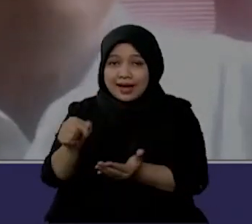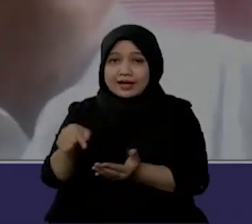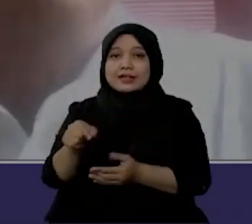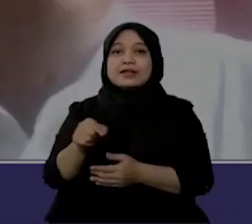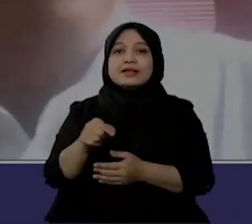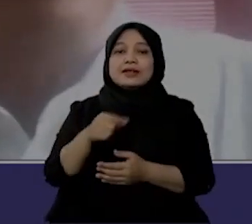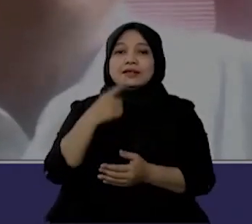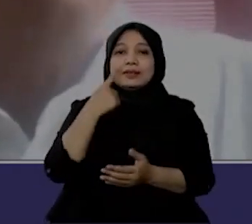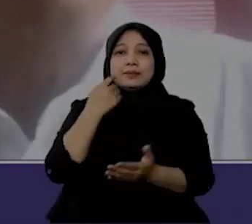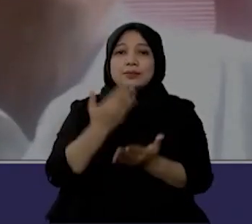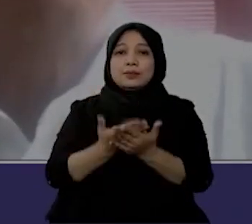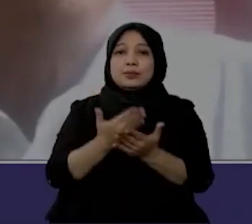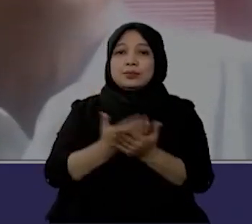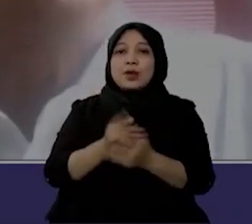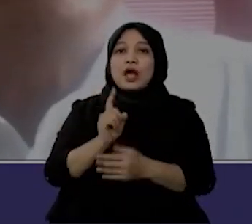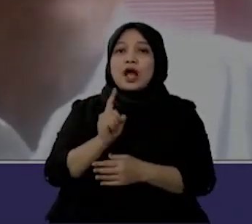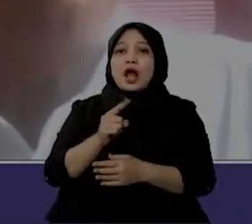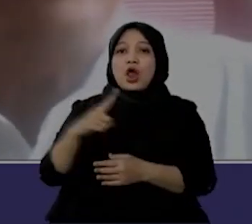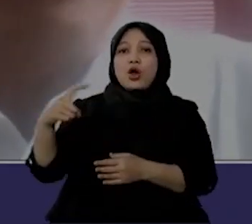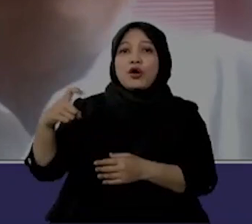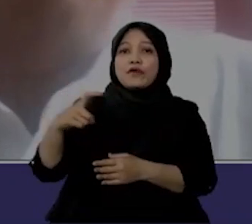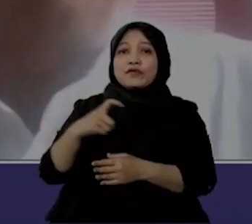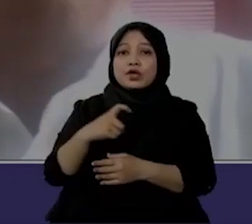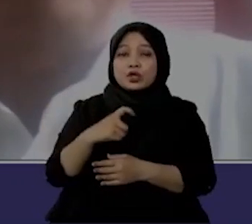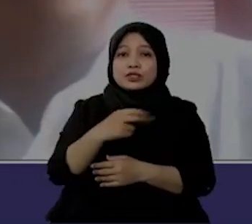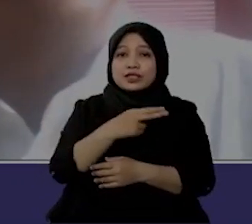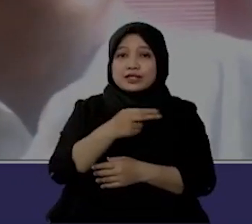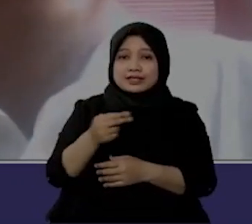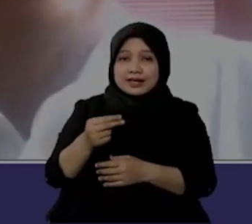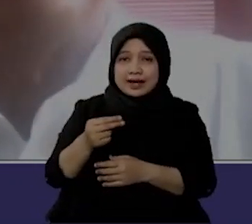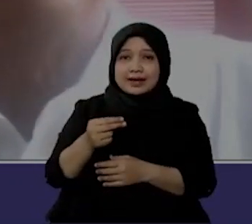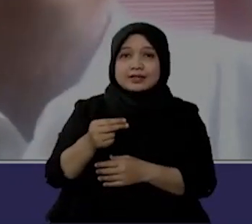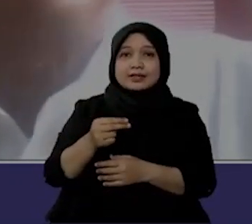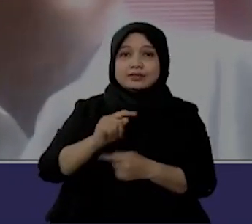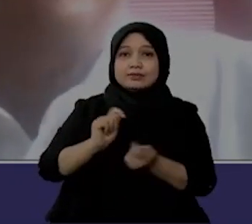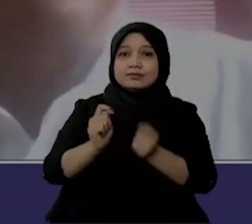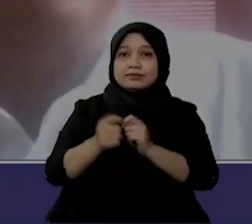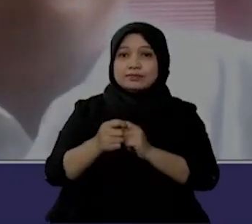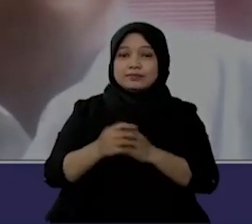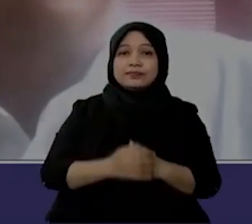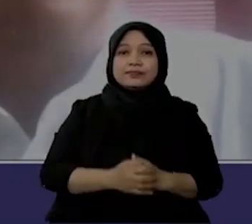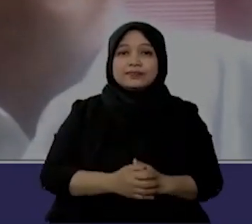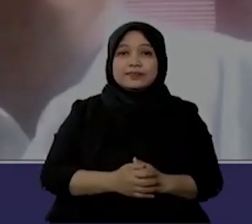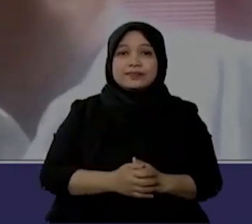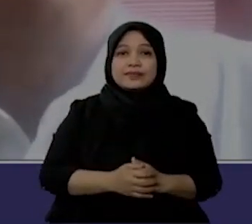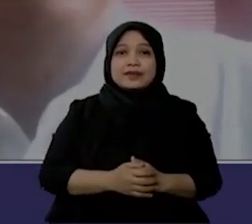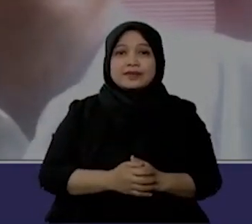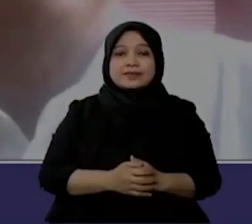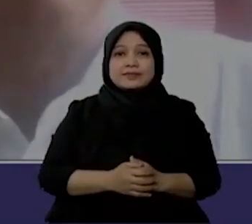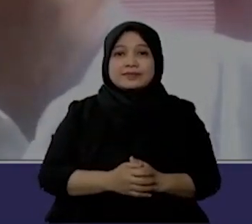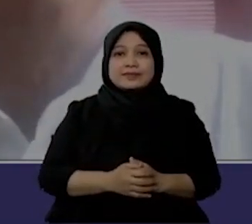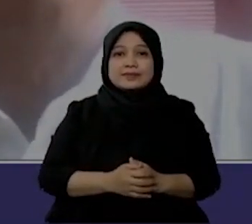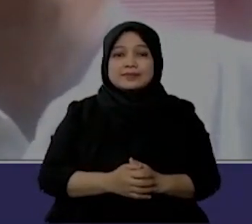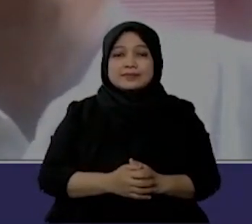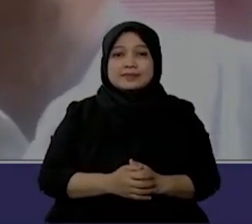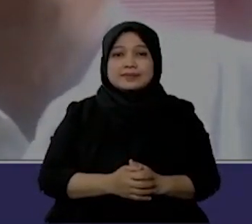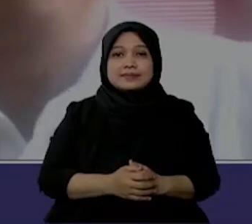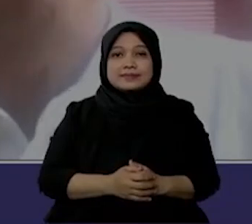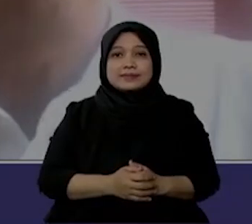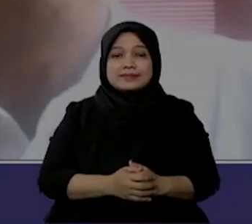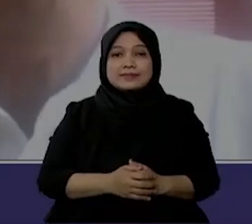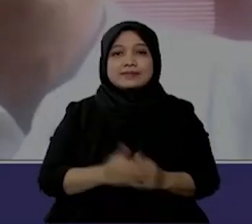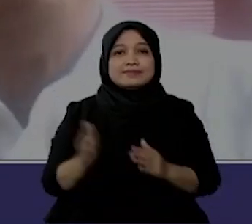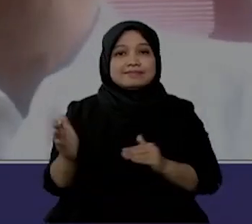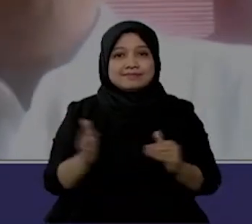Indonesia mengalami substitusi tidak pada reseptor binding site. Ini data yang perlu saya sampaikan ya.